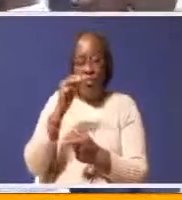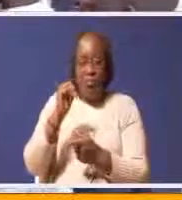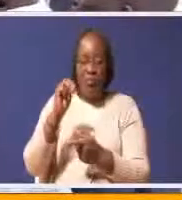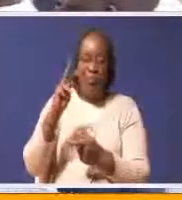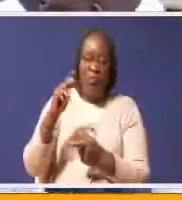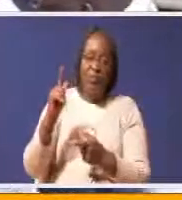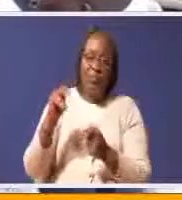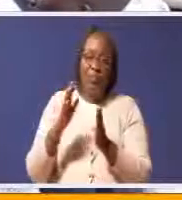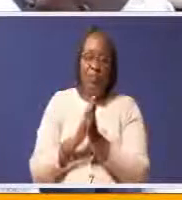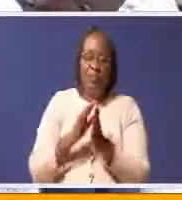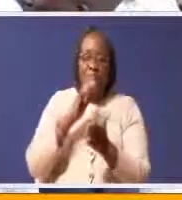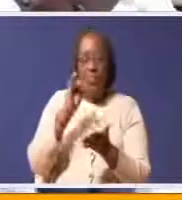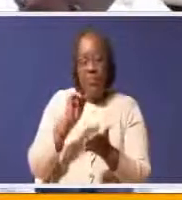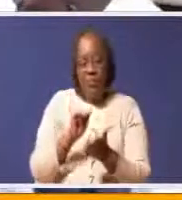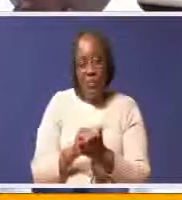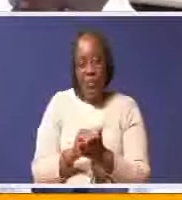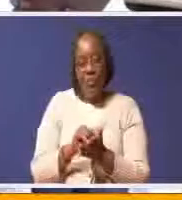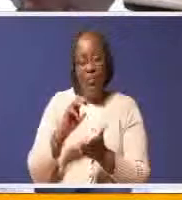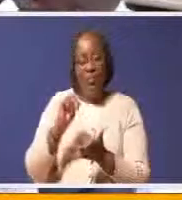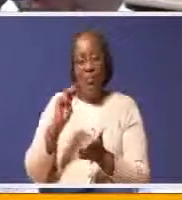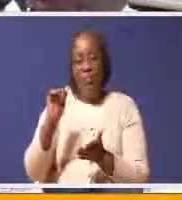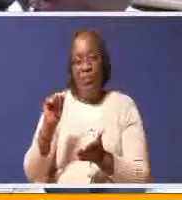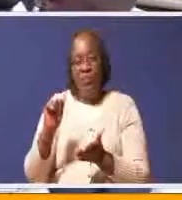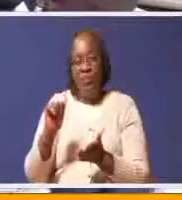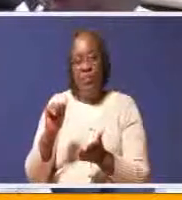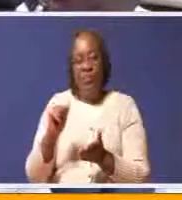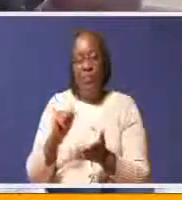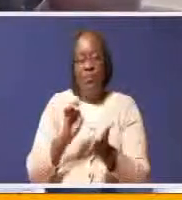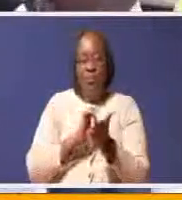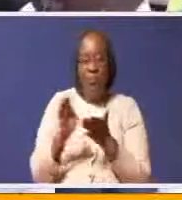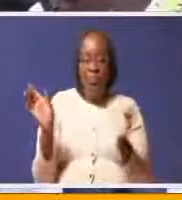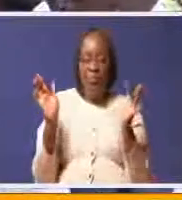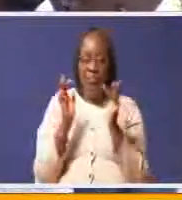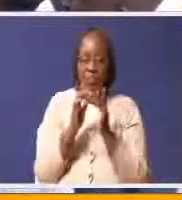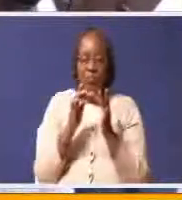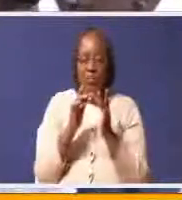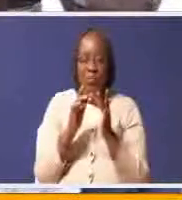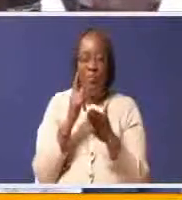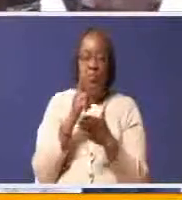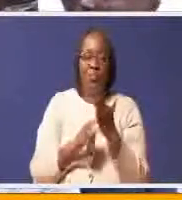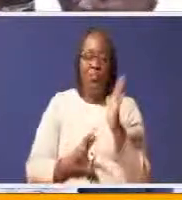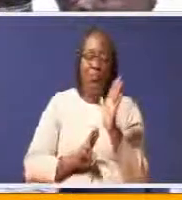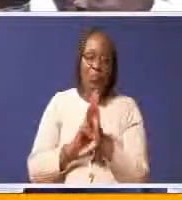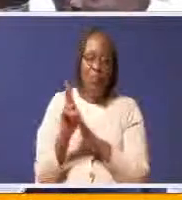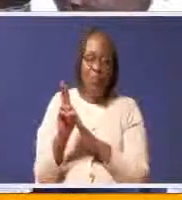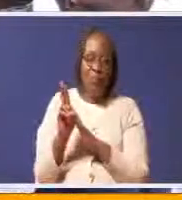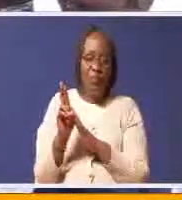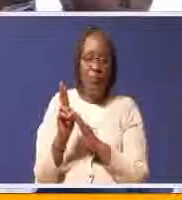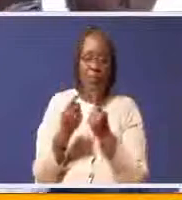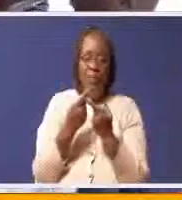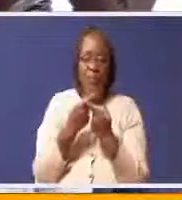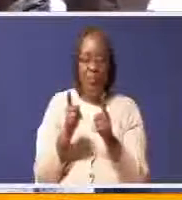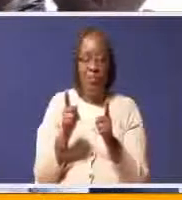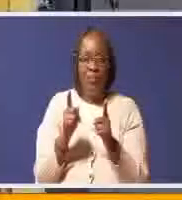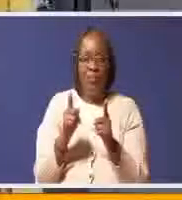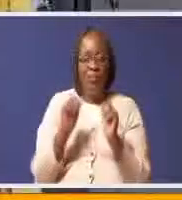Ngruki Kawira kiuga nebere TMC baba kini mitandao kinandi ya WhatsApp arabarare amwe tuminandi ni kurea